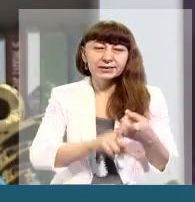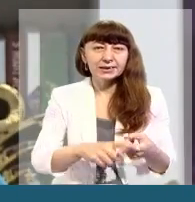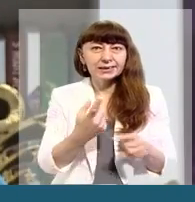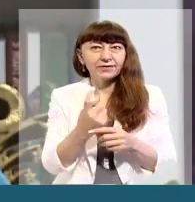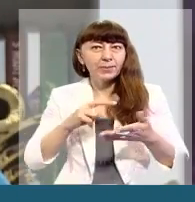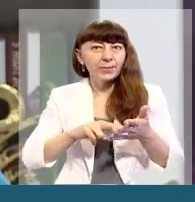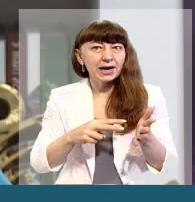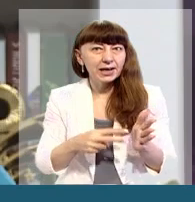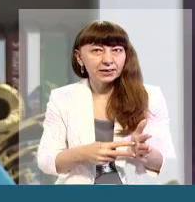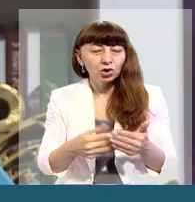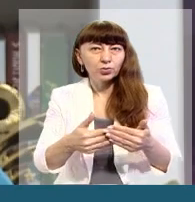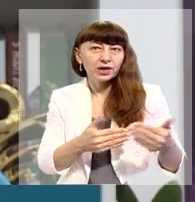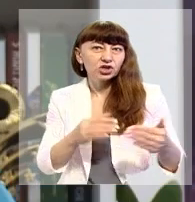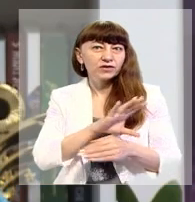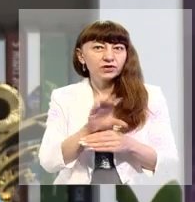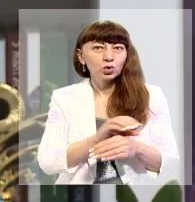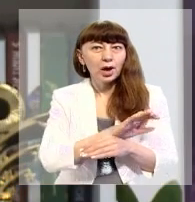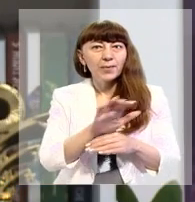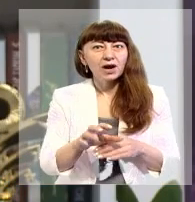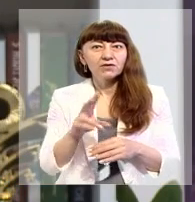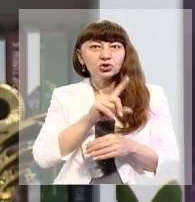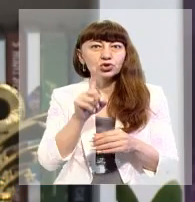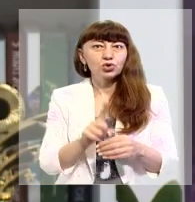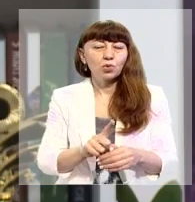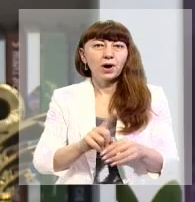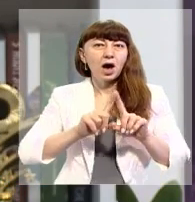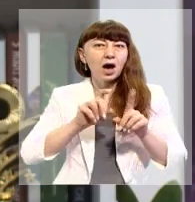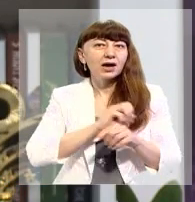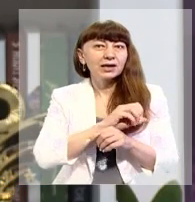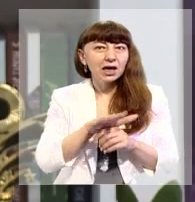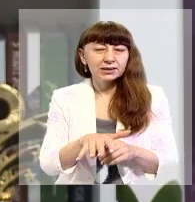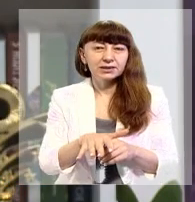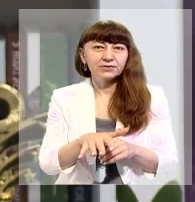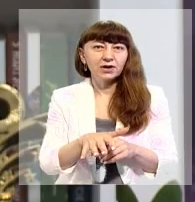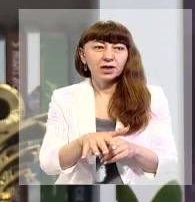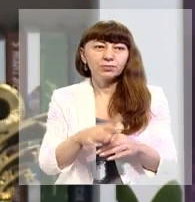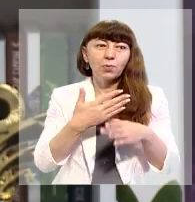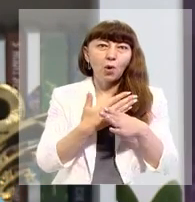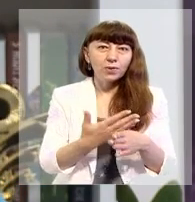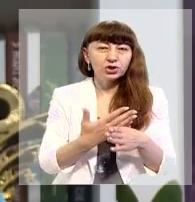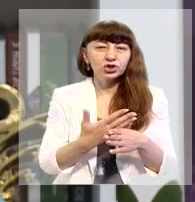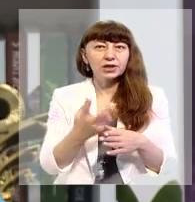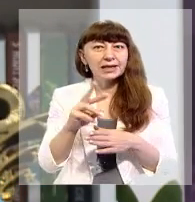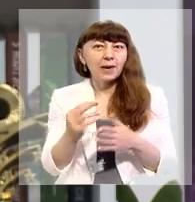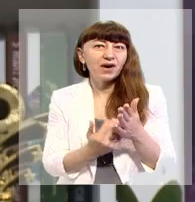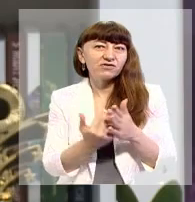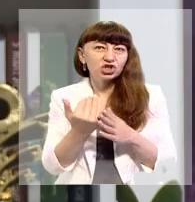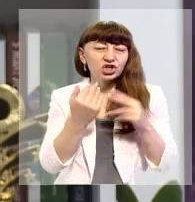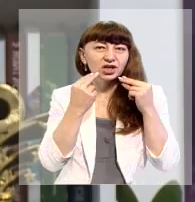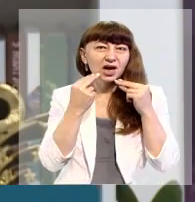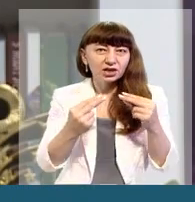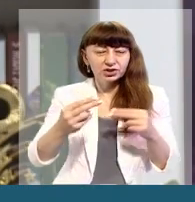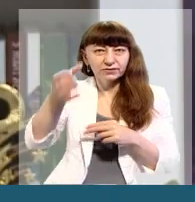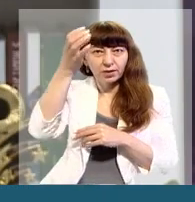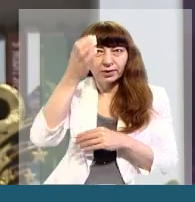данного проекта, то он прежде всего направлен на то, чтобы оказывать действенную методическую помощь для повышения качества